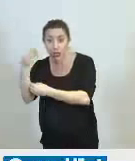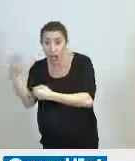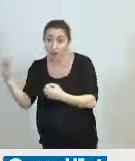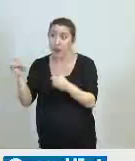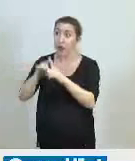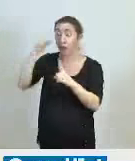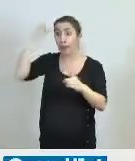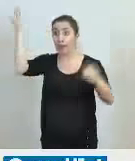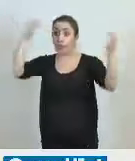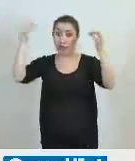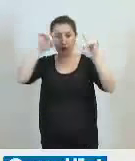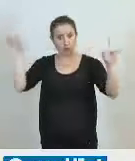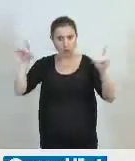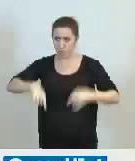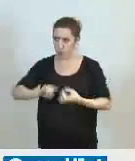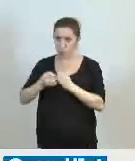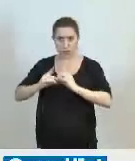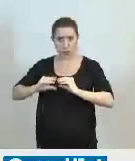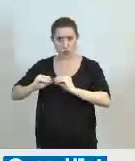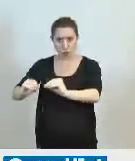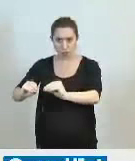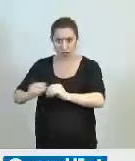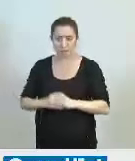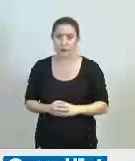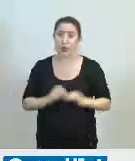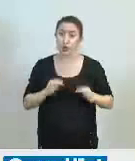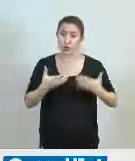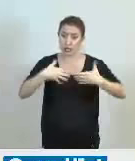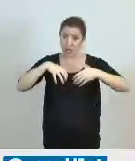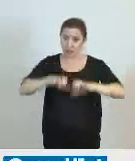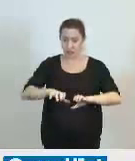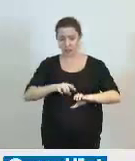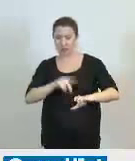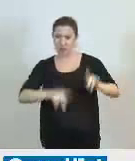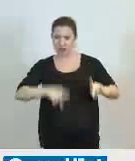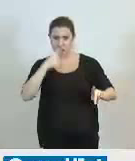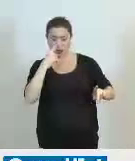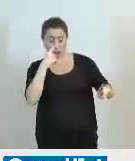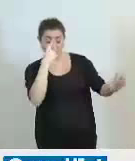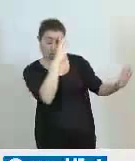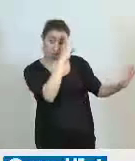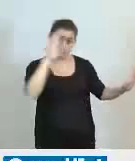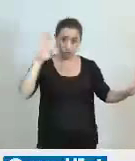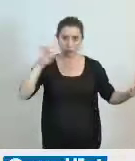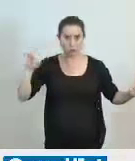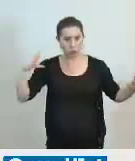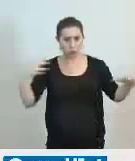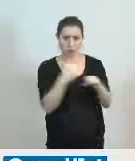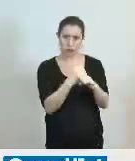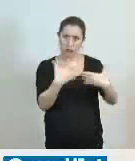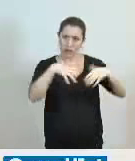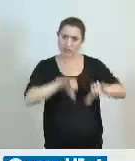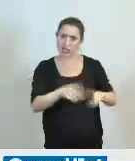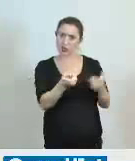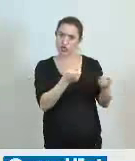des réalités de vie. Et que cette administration, qui peut paraître à certains tentaculaire, soit non pas une administration de